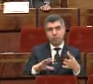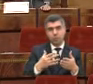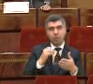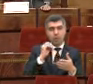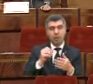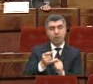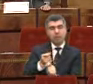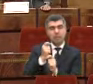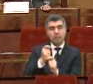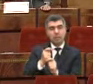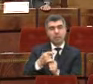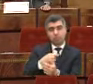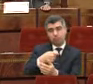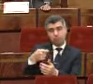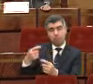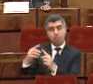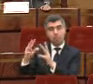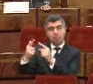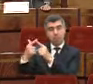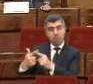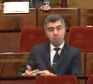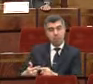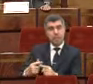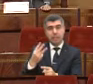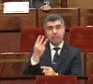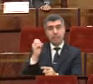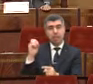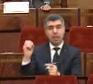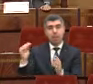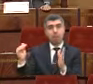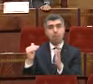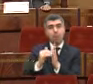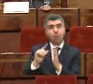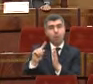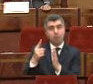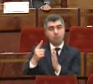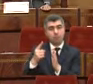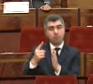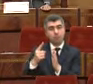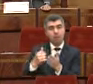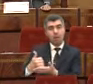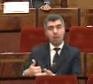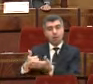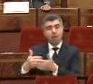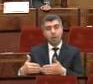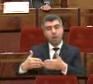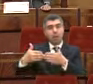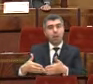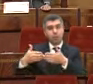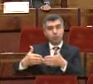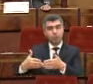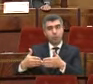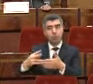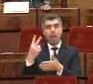صافتوا عليه تقريبا 300 مليون ديال الدرهم، منها 260 مليون ديال الدرهم لتعويض ارباب المراكب، و40 مليون لتعويض 2000